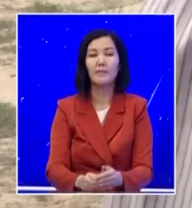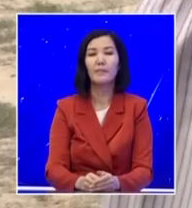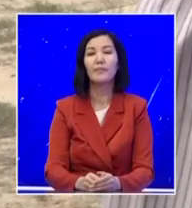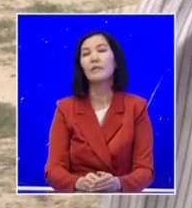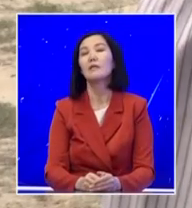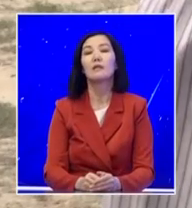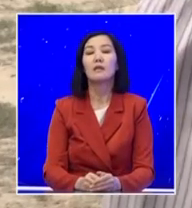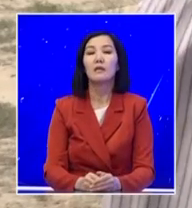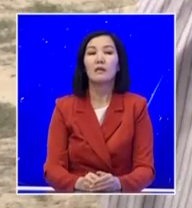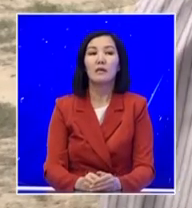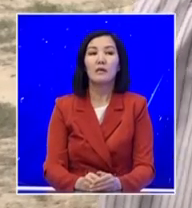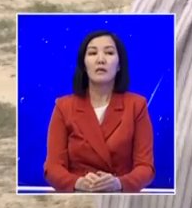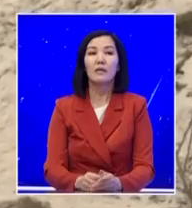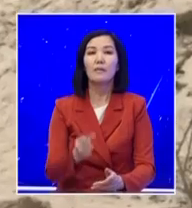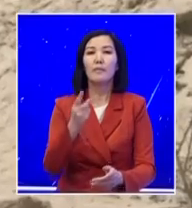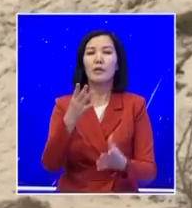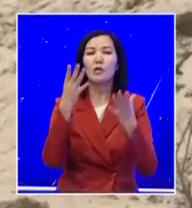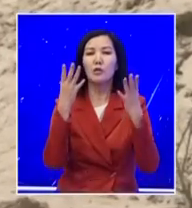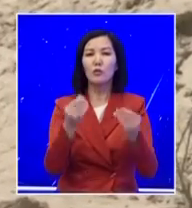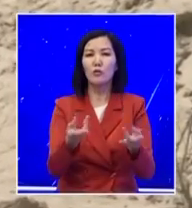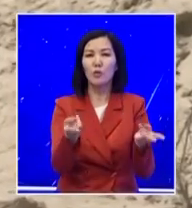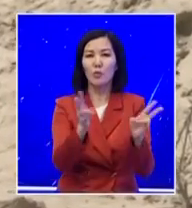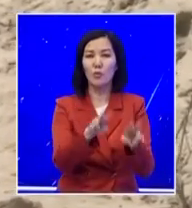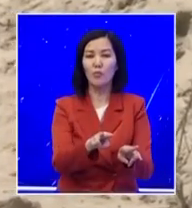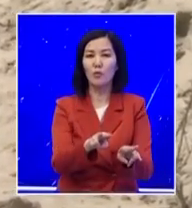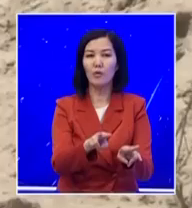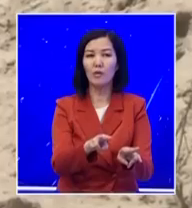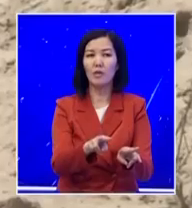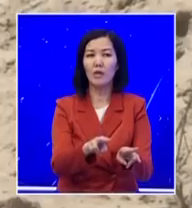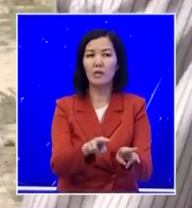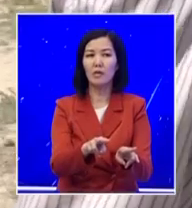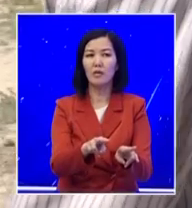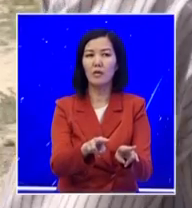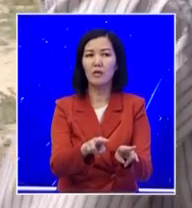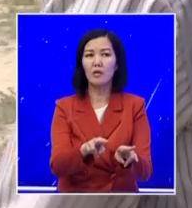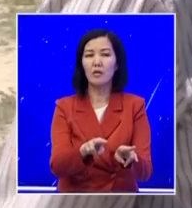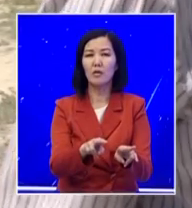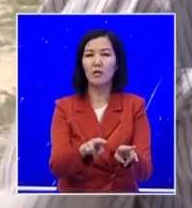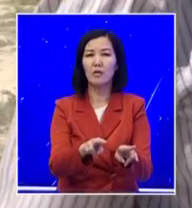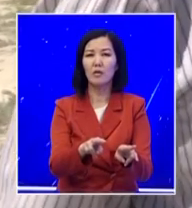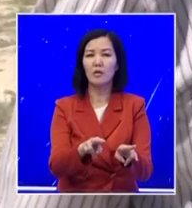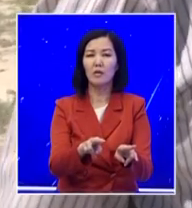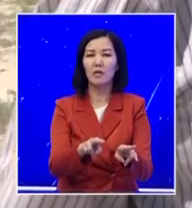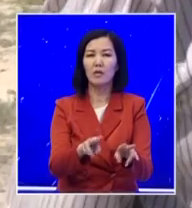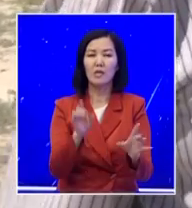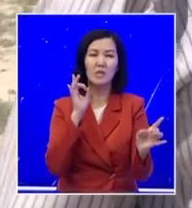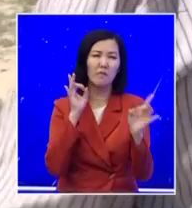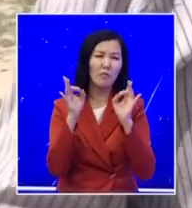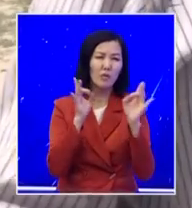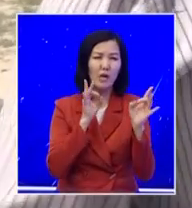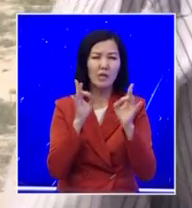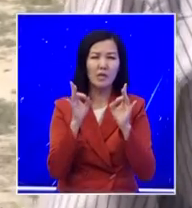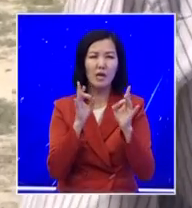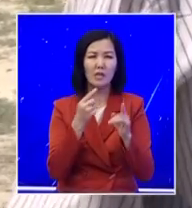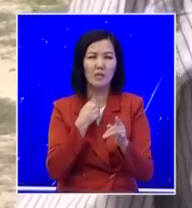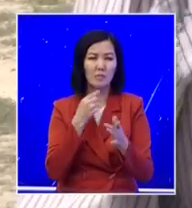бұл жердің неше күнге дейін көміп кеткеннен кейін неше күнге дейін орны күңкілдеп жаңағы. Күңіреніп жатқан ғой, сол бір звуктар шығып жатады ма, енді оны бір